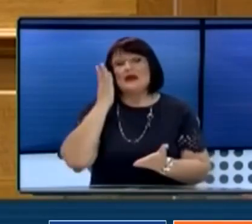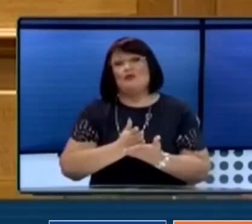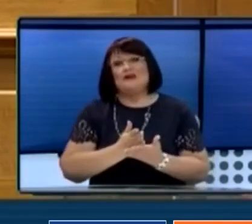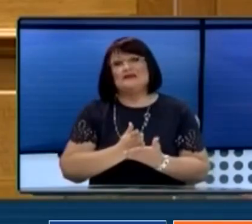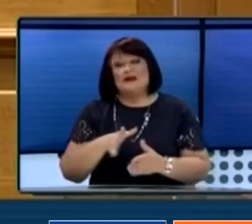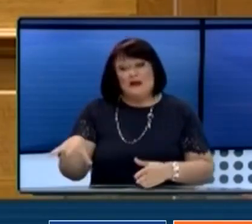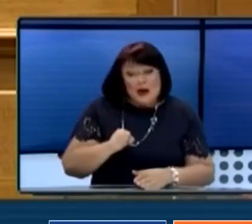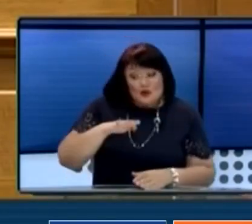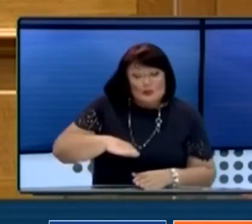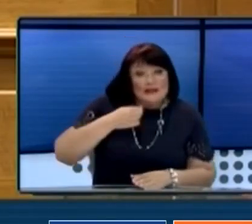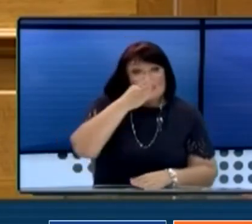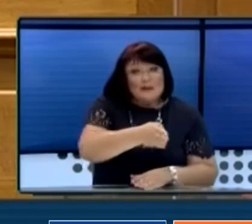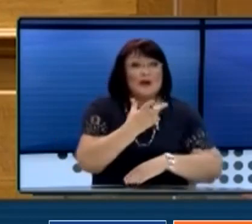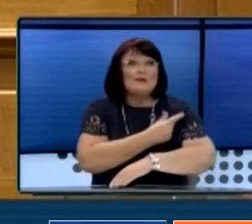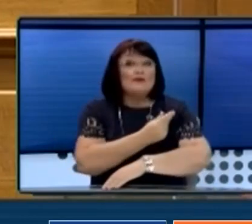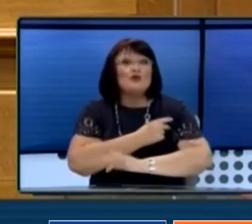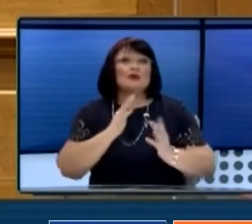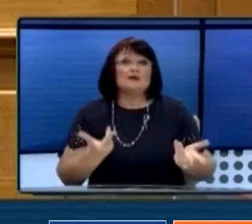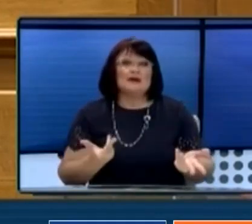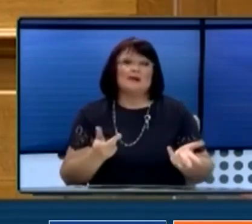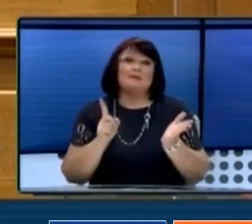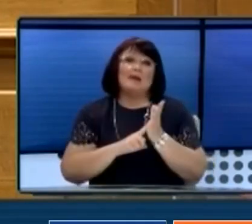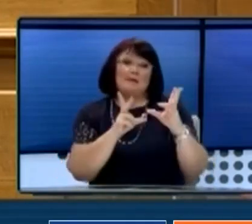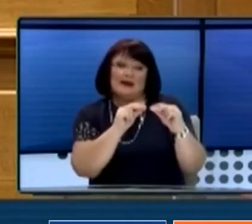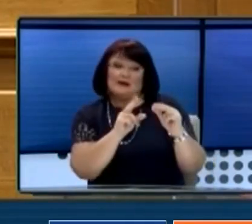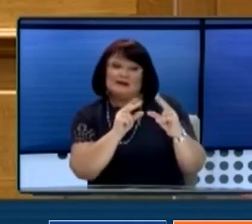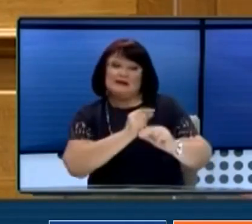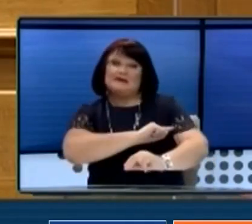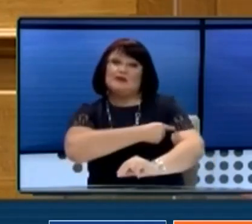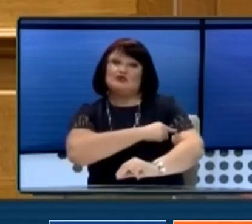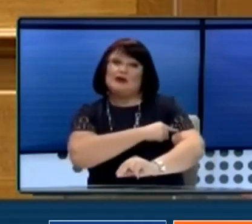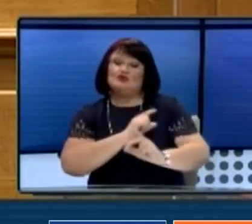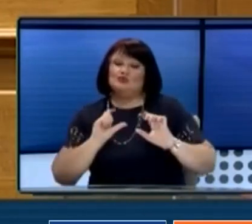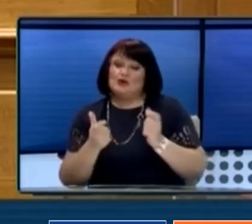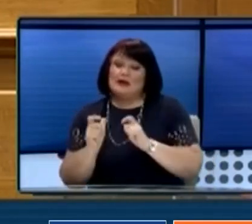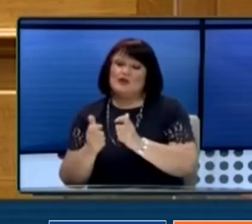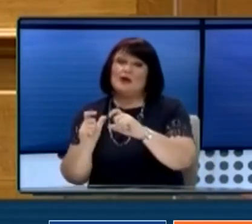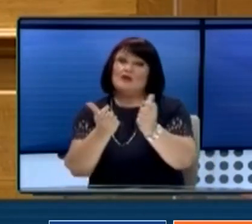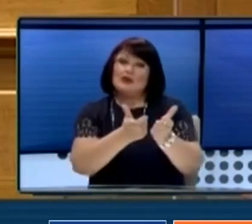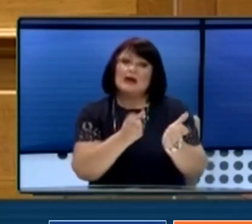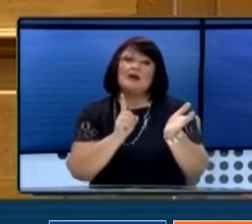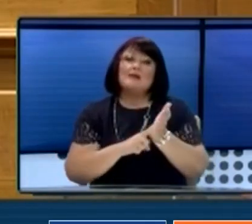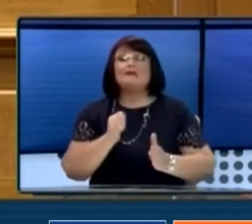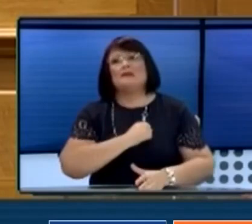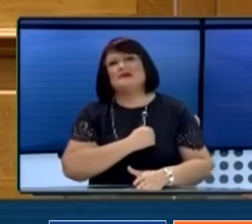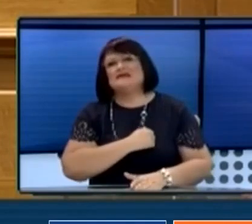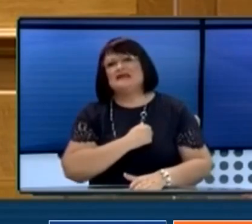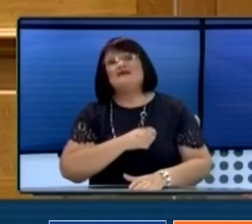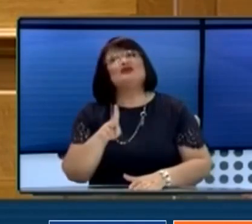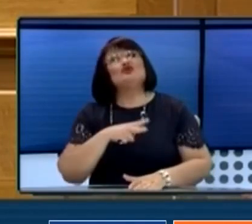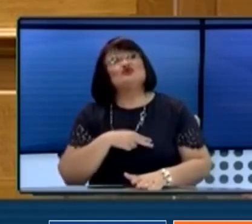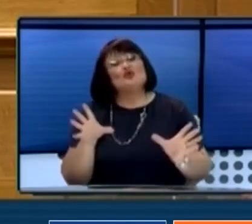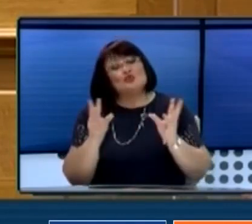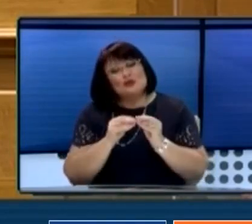η οποία πρέπει να συζητηθεί με τους γιατρούς και η κάθε οικογένεια θα κάνει αυτό το οποίο πιστεύει τελικά ότι θα είναι